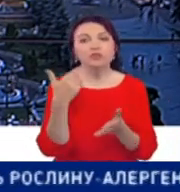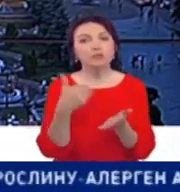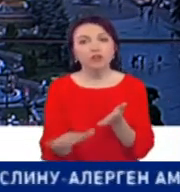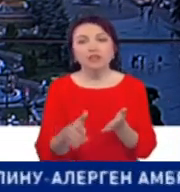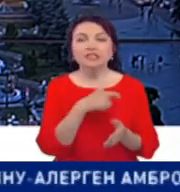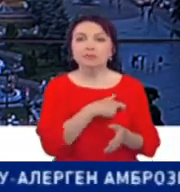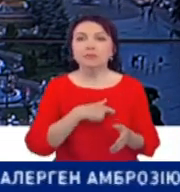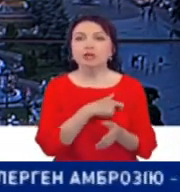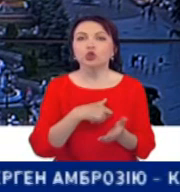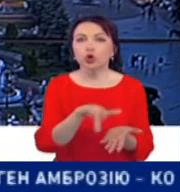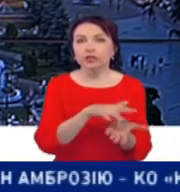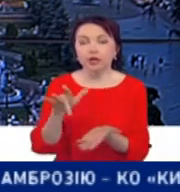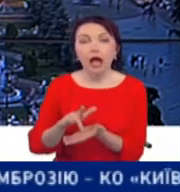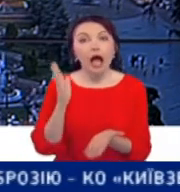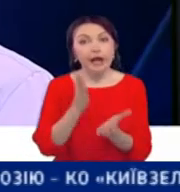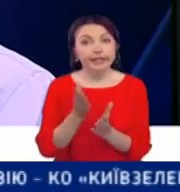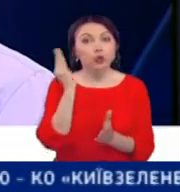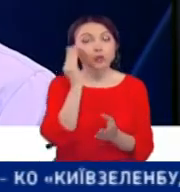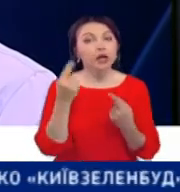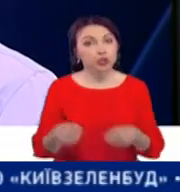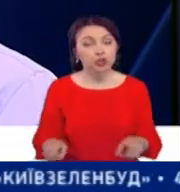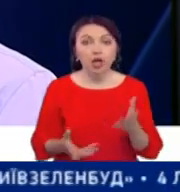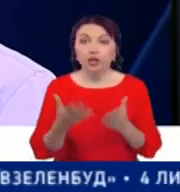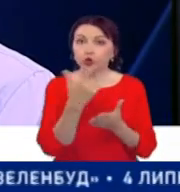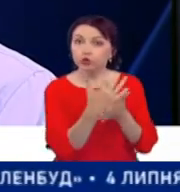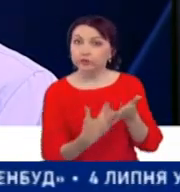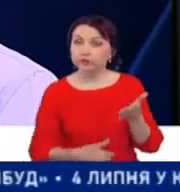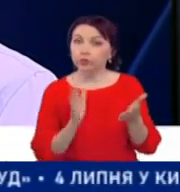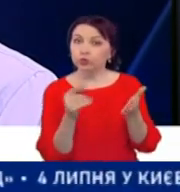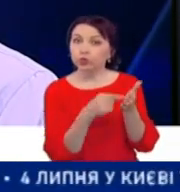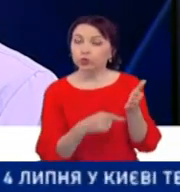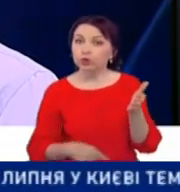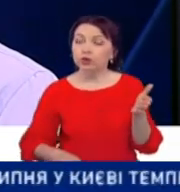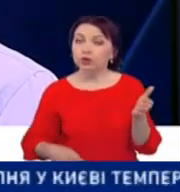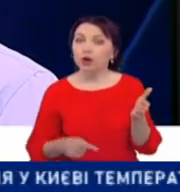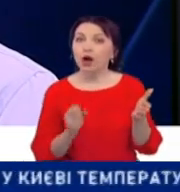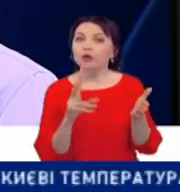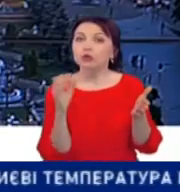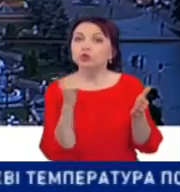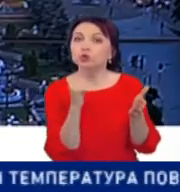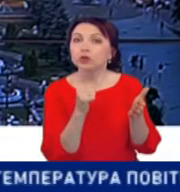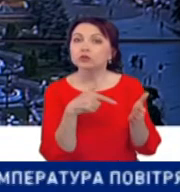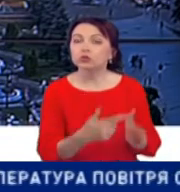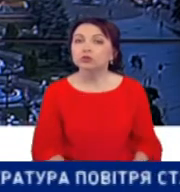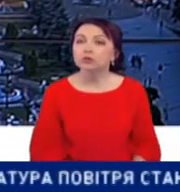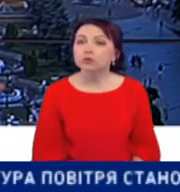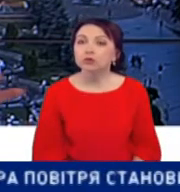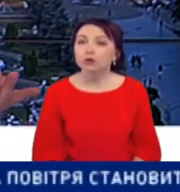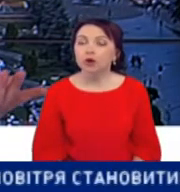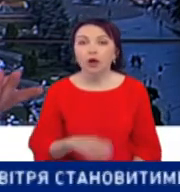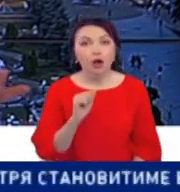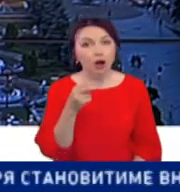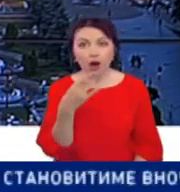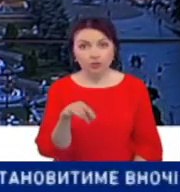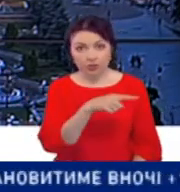мажоритарки. А є думка інша, що а якщо в списку будуть люди, а як до них то достукатися? Тут пан Андрій абсолютно